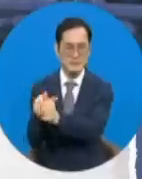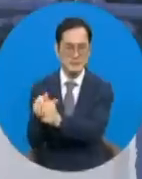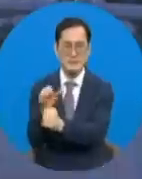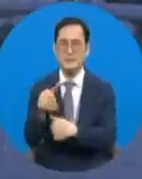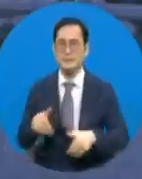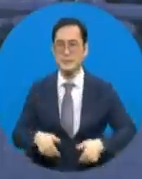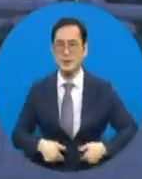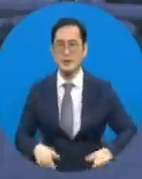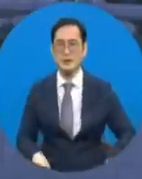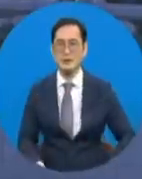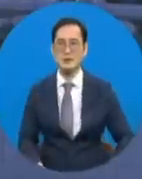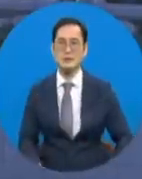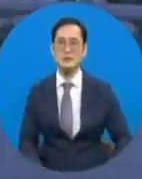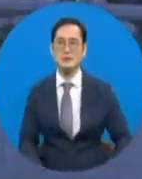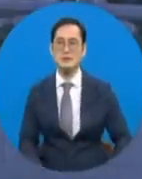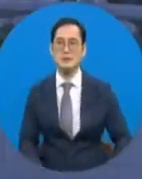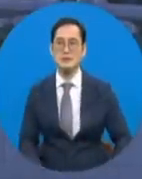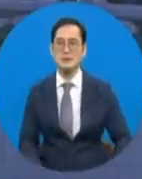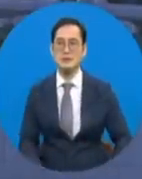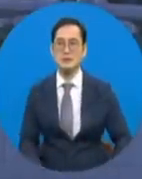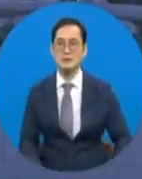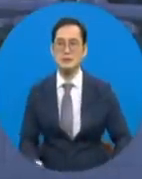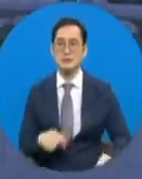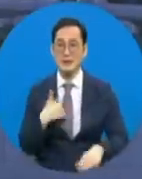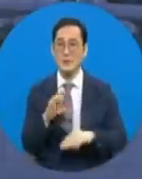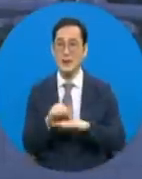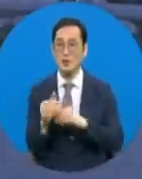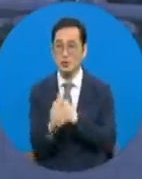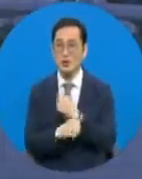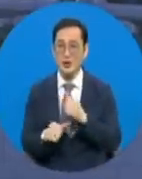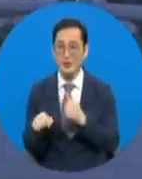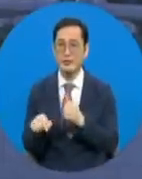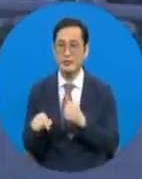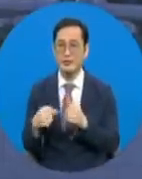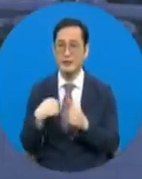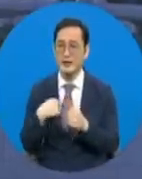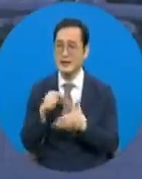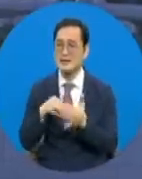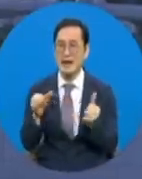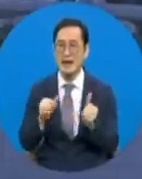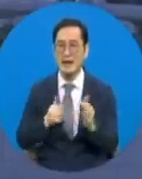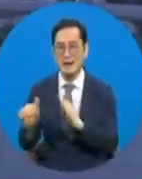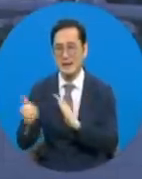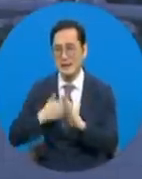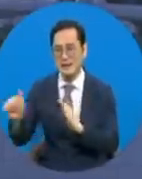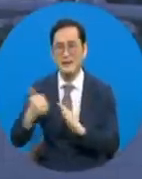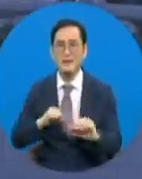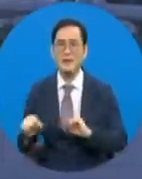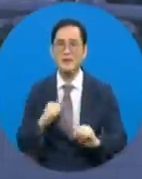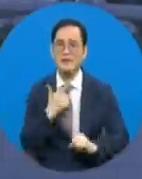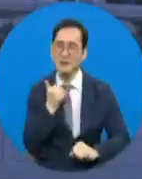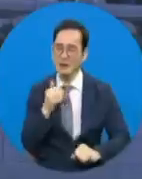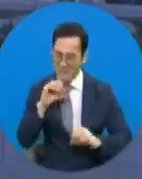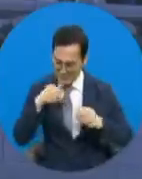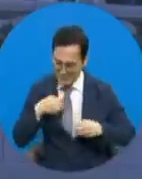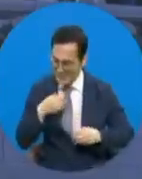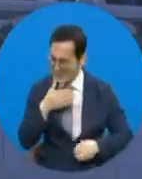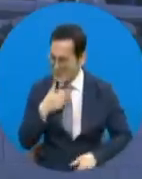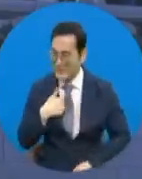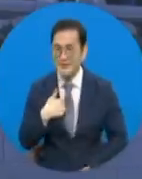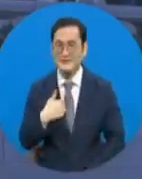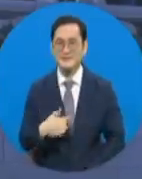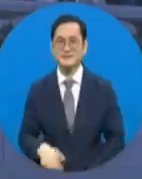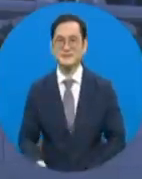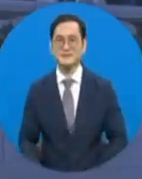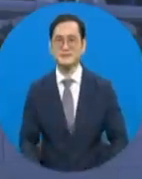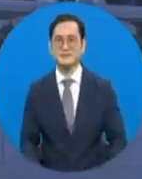또 생각해보니까 방통위도 출입을 했었네요. 출입을 많이 했네요. 우선 뭐 이동관 대통령실 대외협력특보 이 내정이